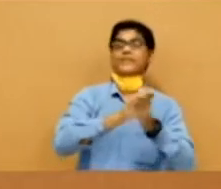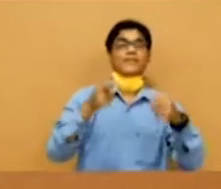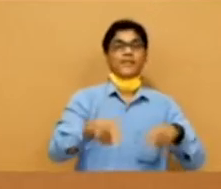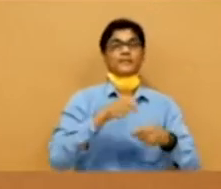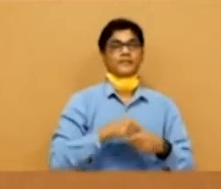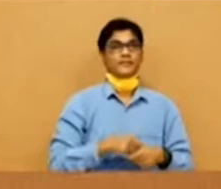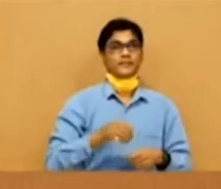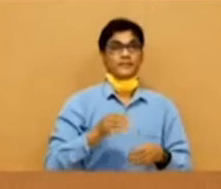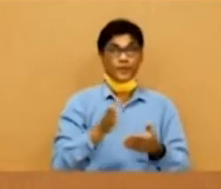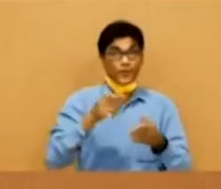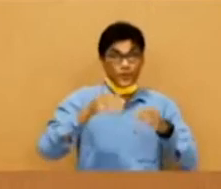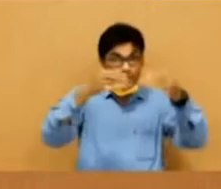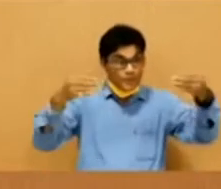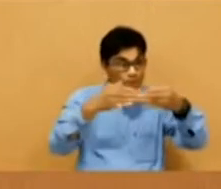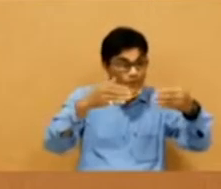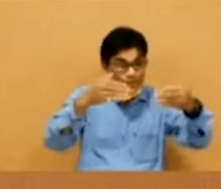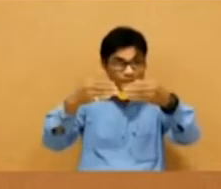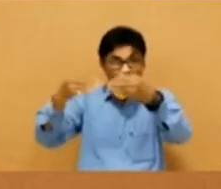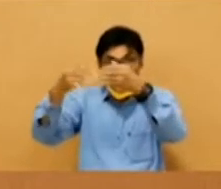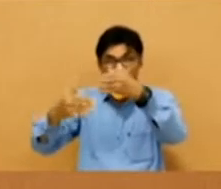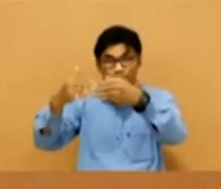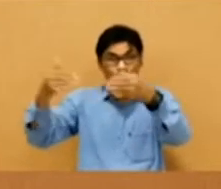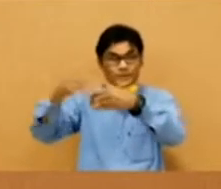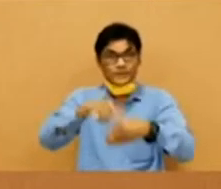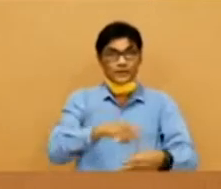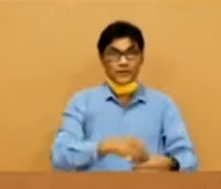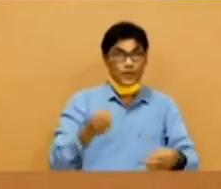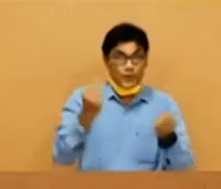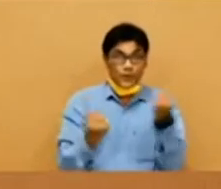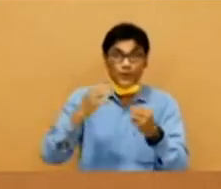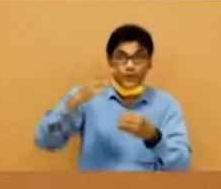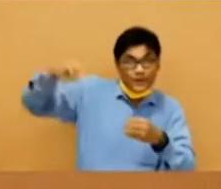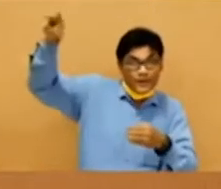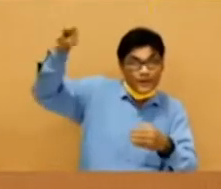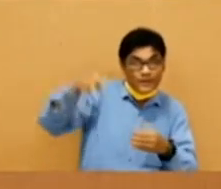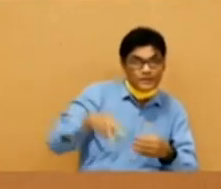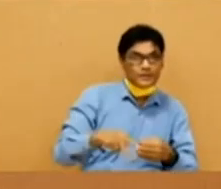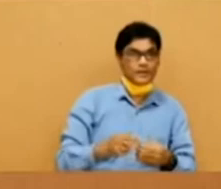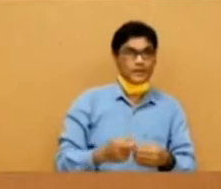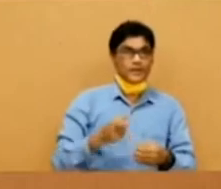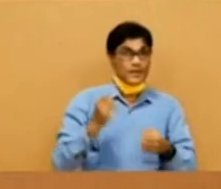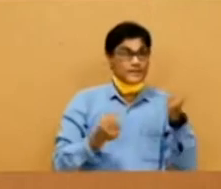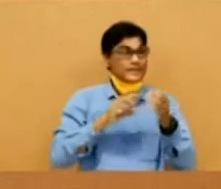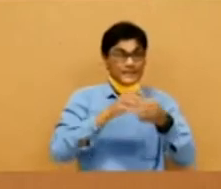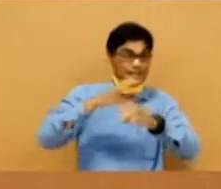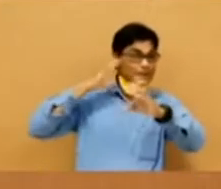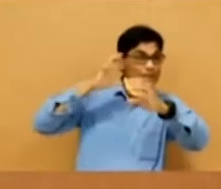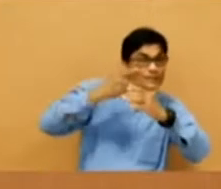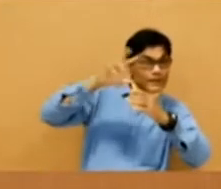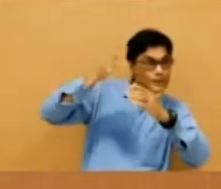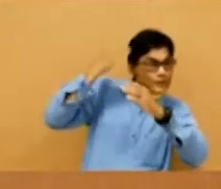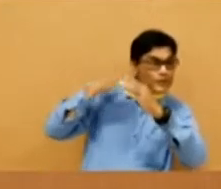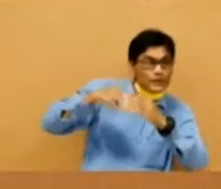ଏବଂ ଯେଉଁ ବର୍ଡ଼ର ଚେକ୍ପୋଷ୍ଟ ରହିଛି ସେଥିରେ ଯେଉଁ ଗାଡ଼ିଗୁଡ଼ିକ ଆସୁଛି ଏବଂ ଯେଉଁ ଯାତ୍ରୀମାନେ ଆସୁଛନ୍ତି